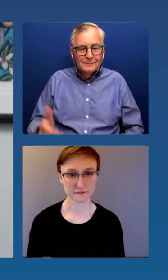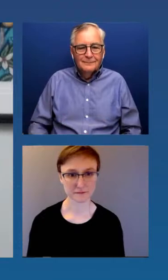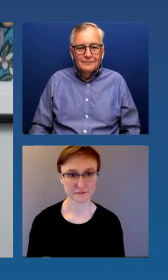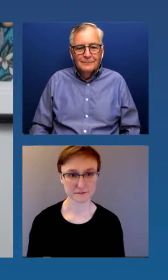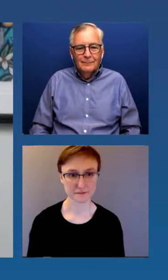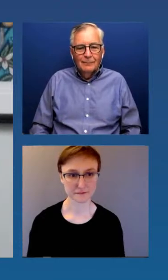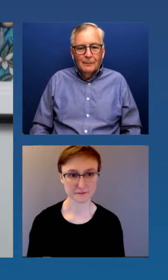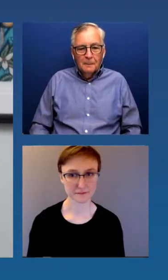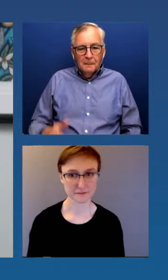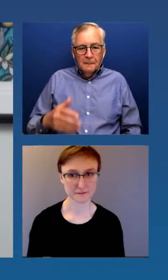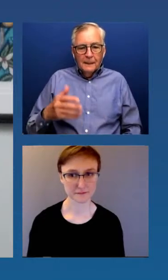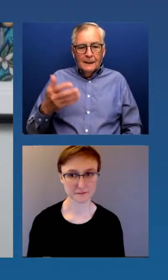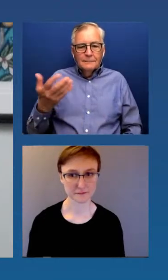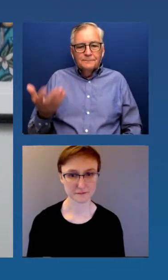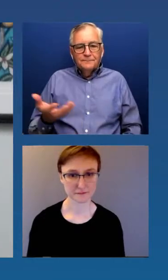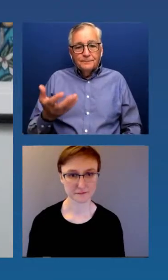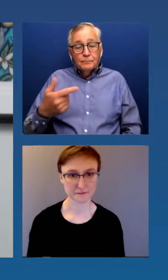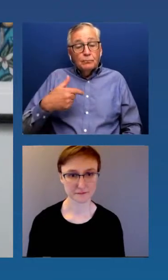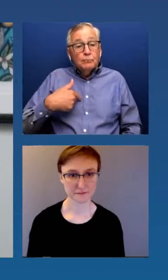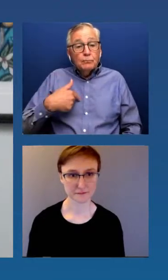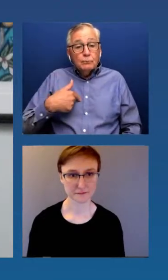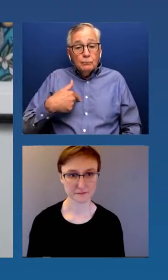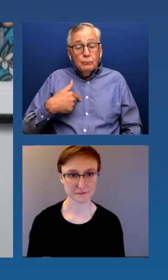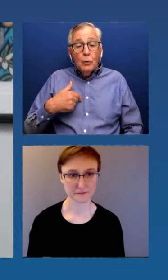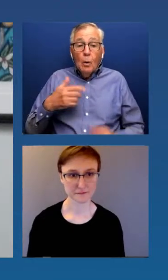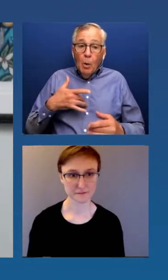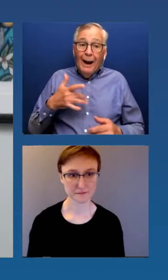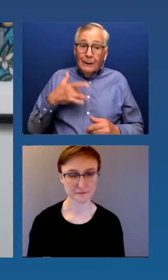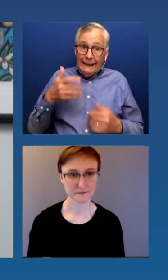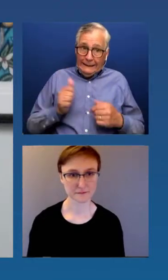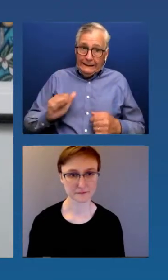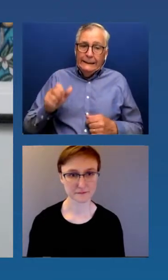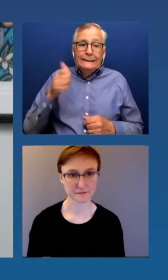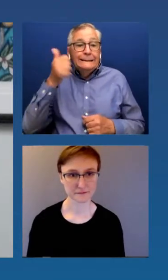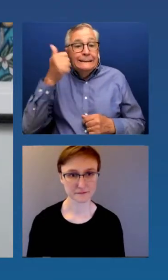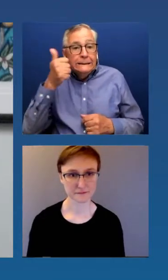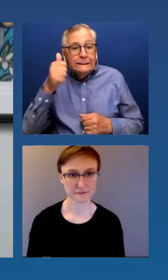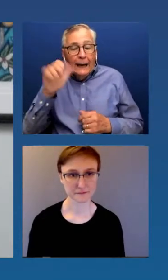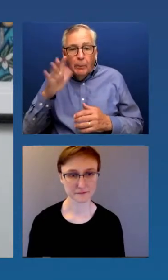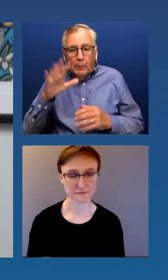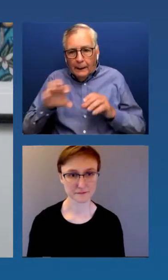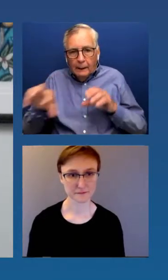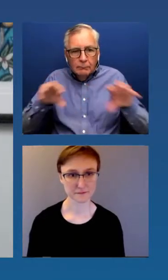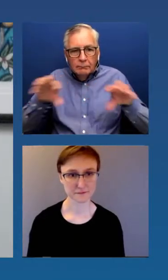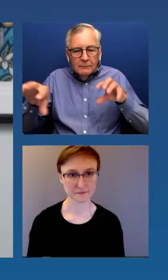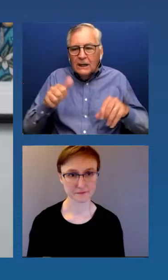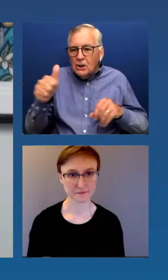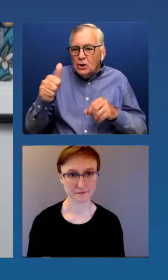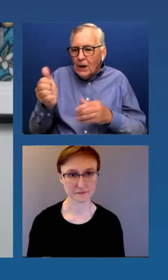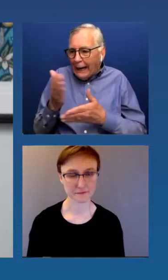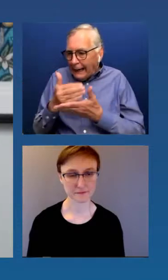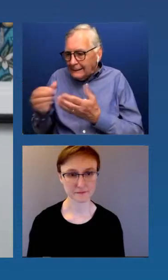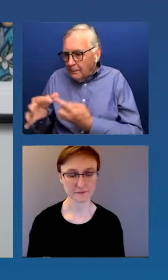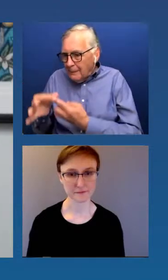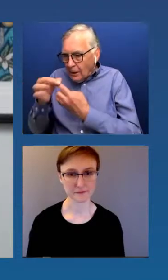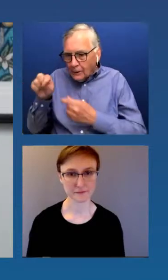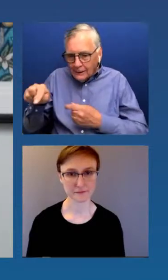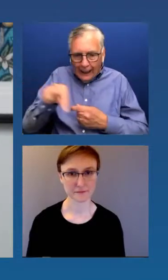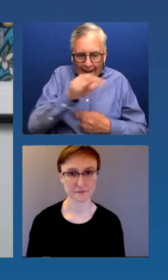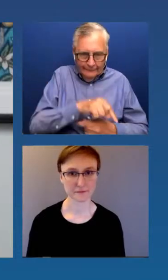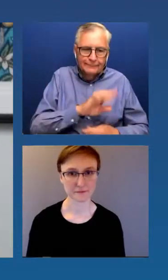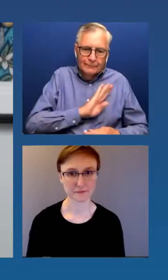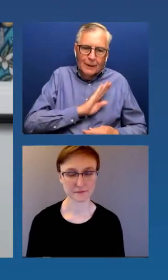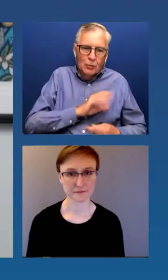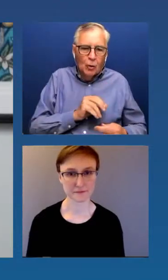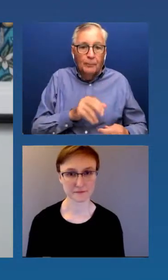Oui, j'imagine au moins une dizaine. On essaie de créer une présence dans chaque quartier prioritaire. Et je dirais même